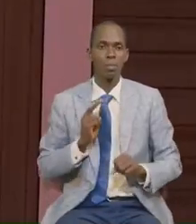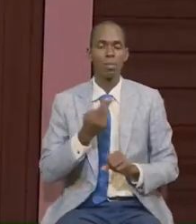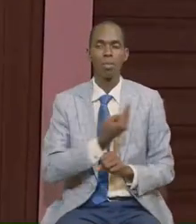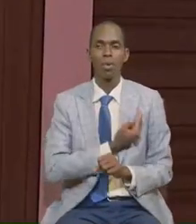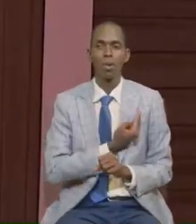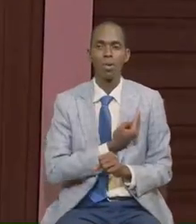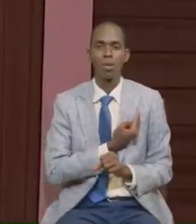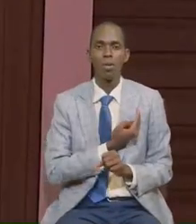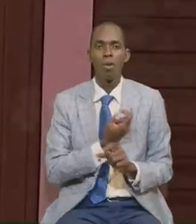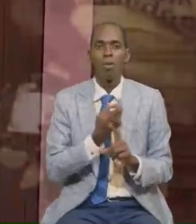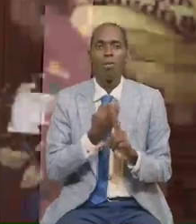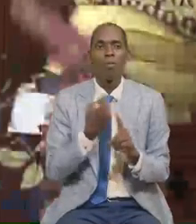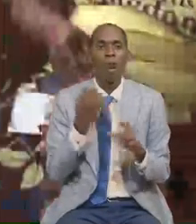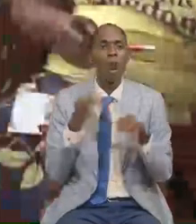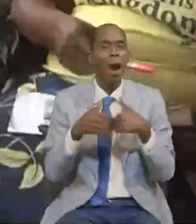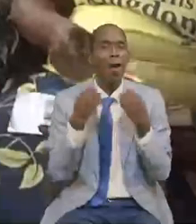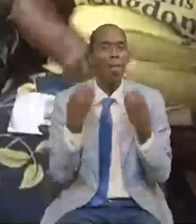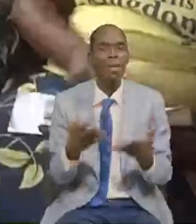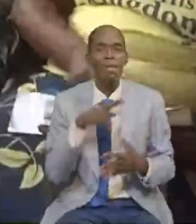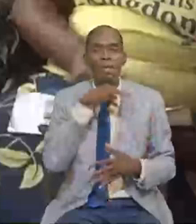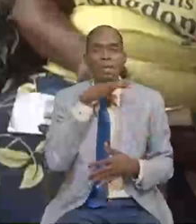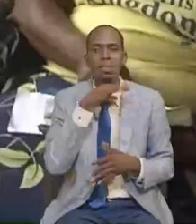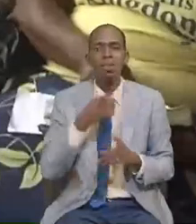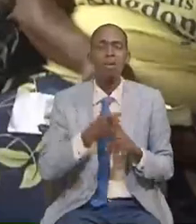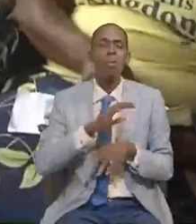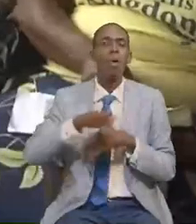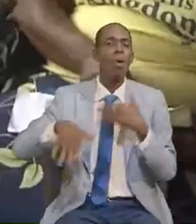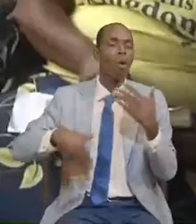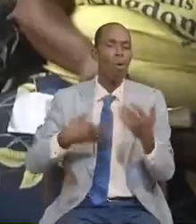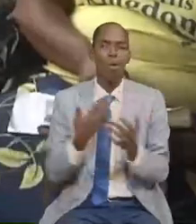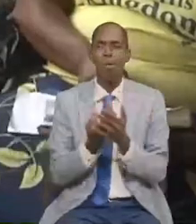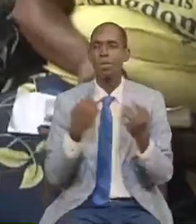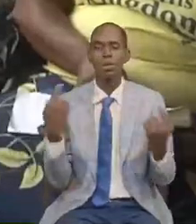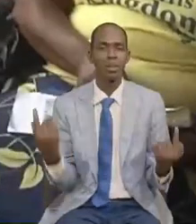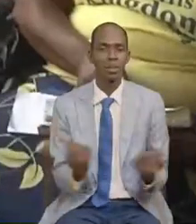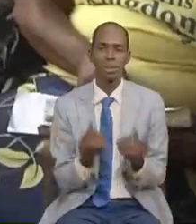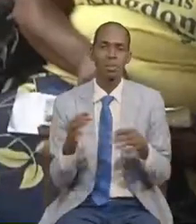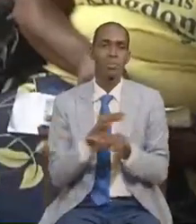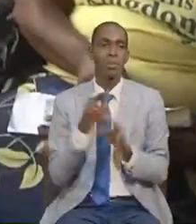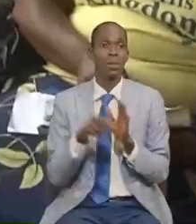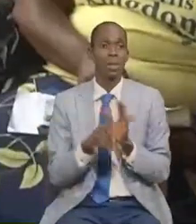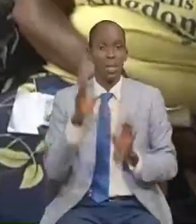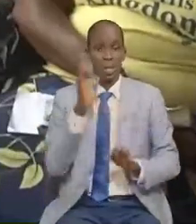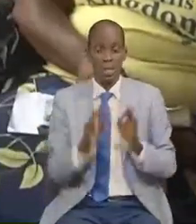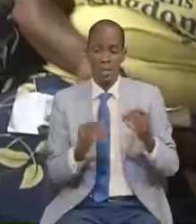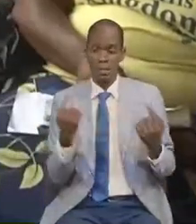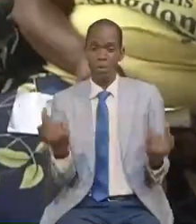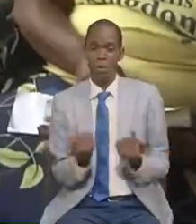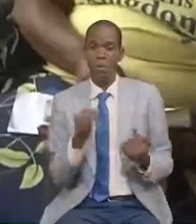de combien d'iniquités de toute iniquité c'est l'iniquité encore